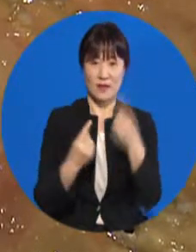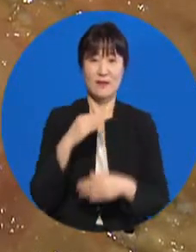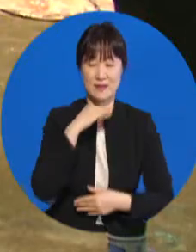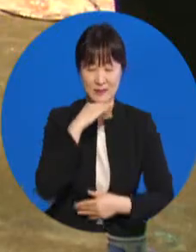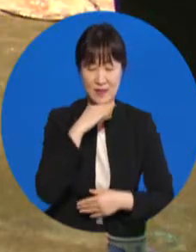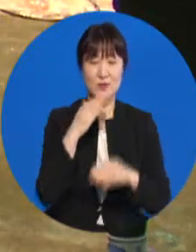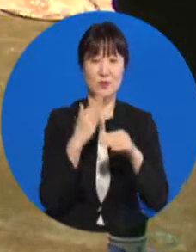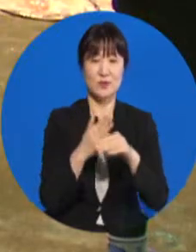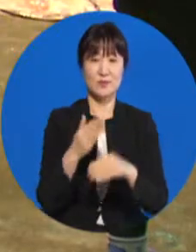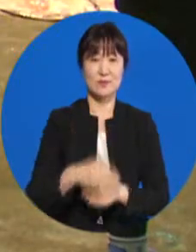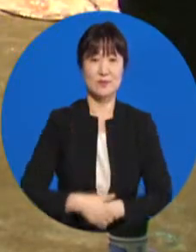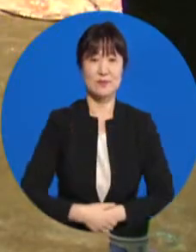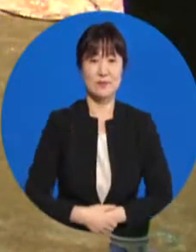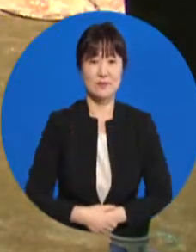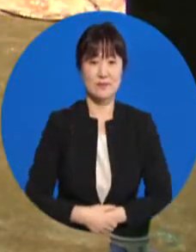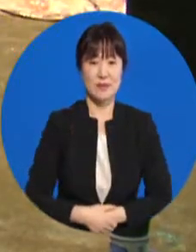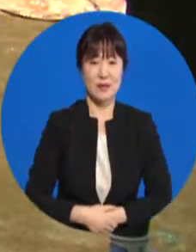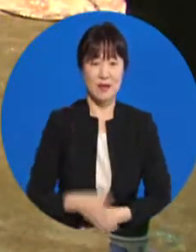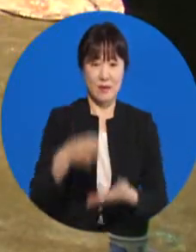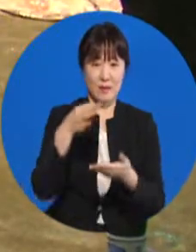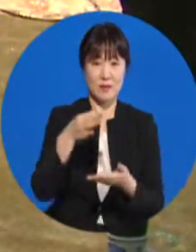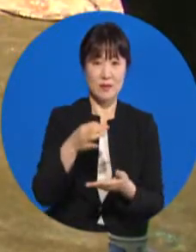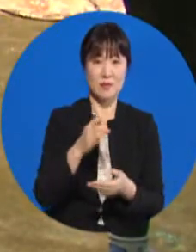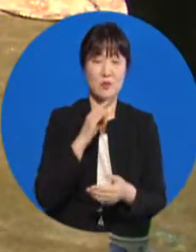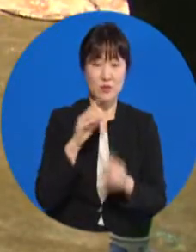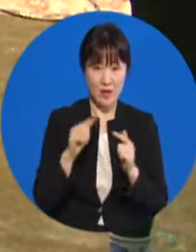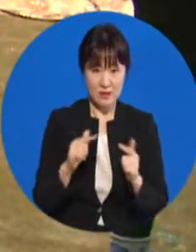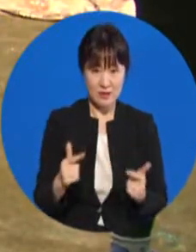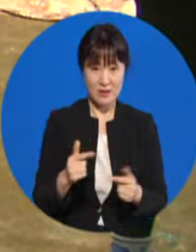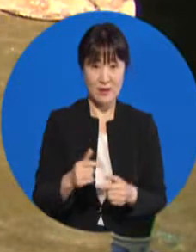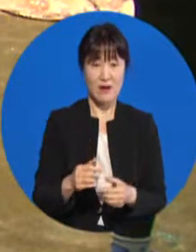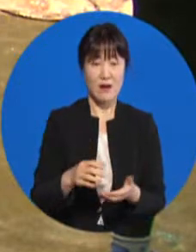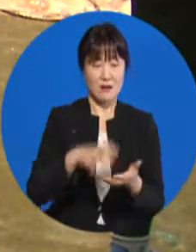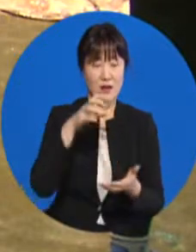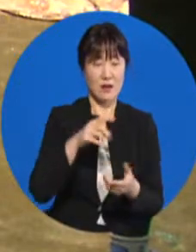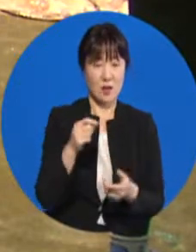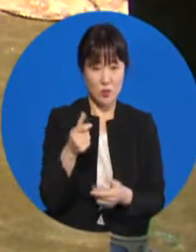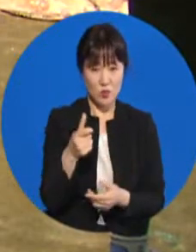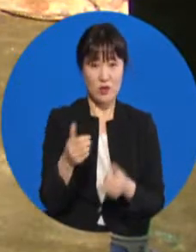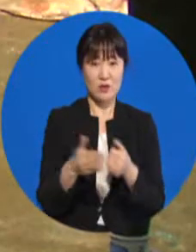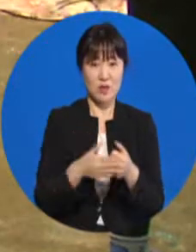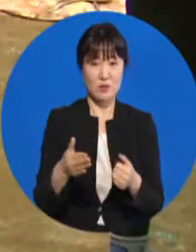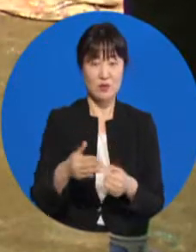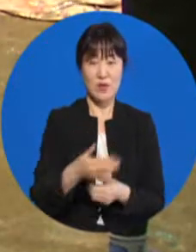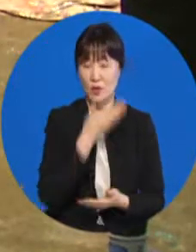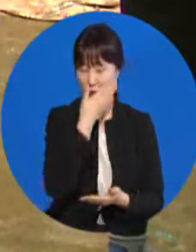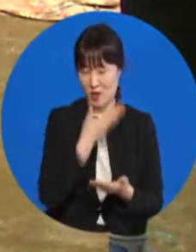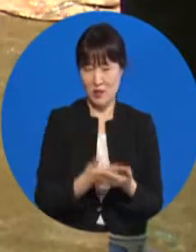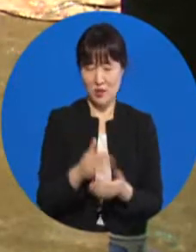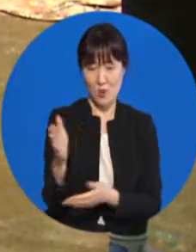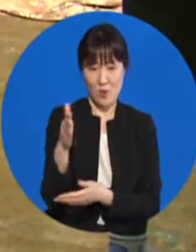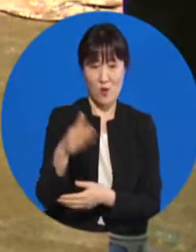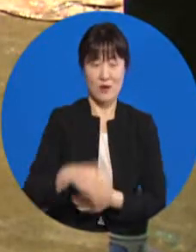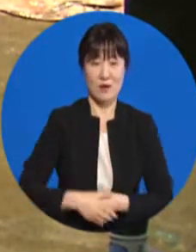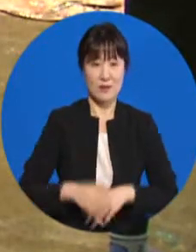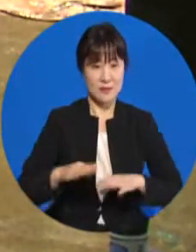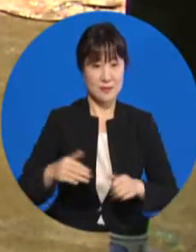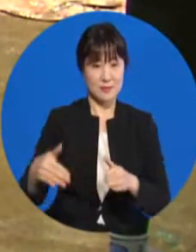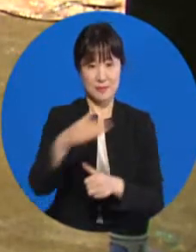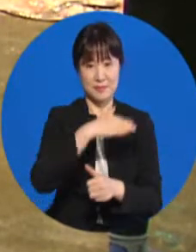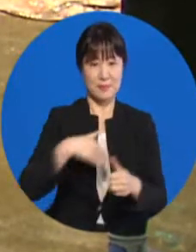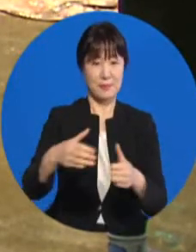있습니다. 값이 비쌀 뿐 아니라 양이 적어서 귀했던 흑산홍어가 올해는 연근의 산까지 많이